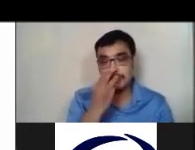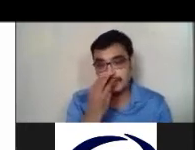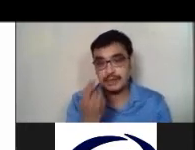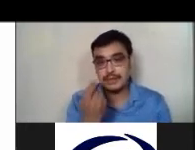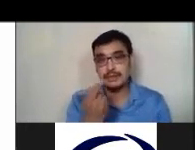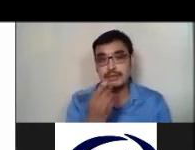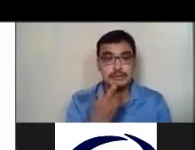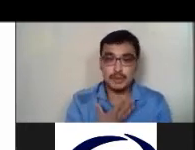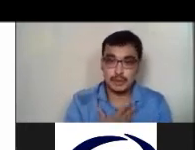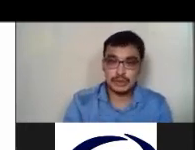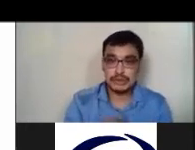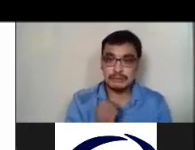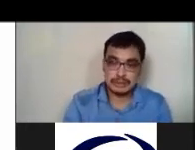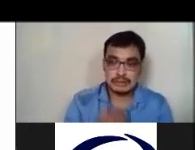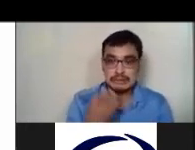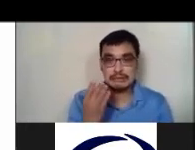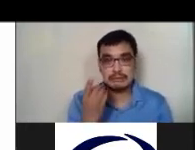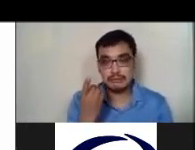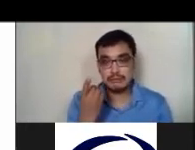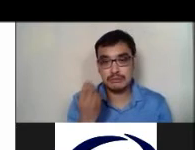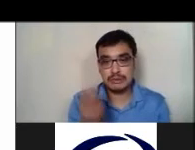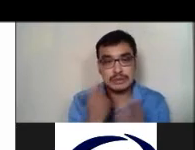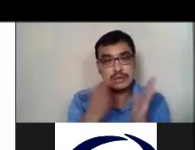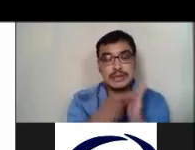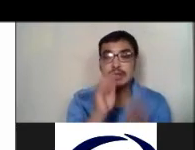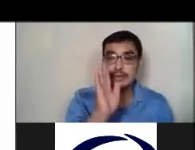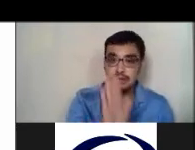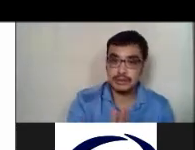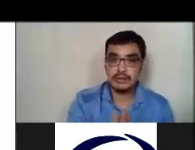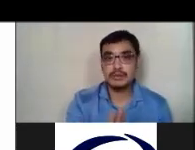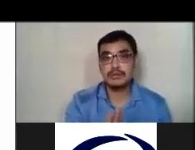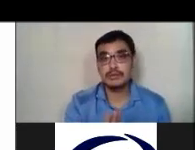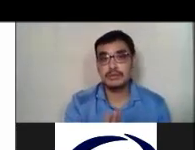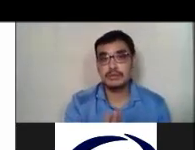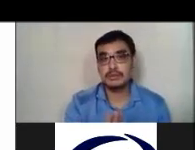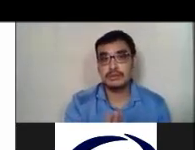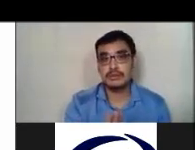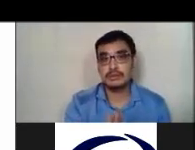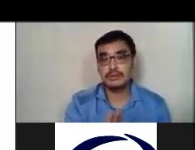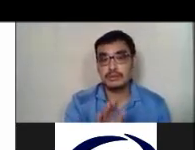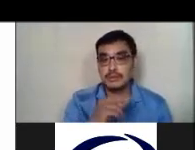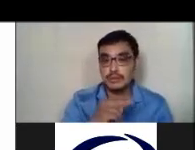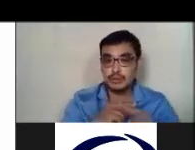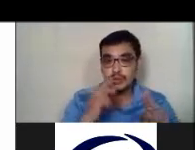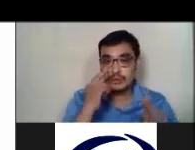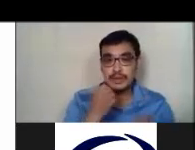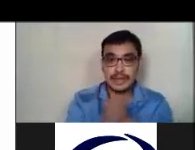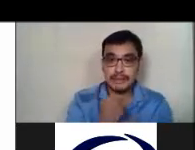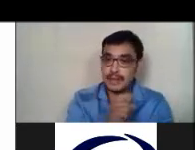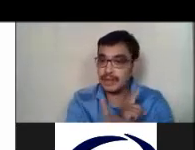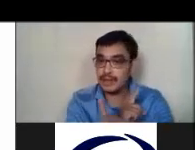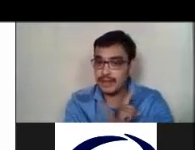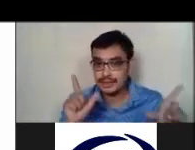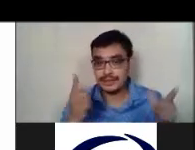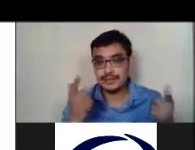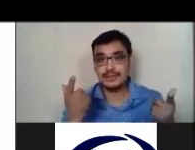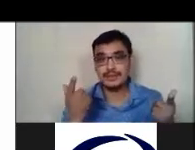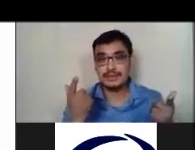डिप्रेसनको धेरै देखिएछ. त्यसै गरी एक पूर्ण रूपमा बेरोजगार अनि किसान